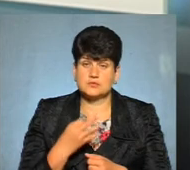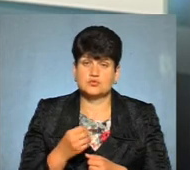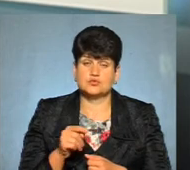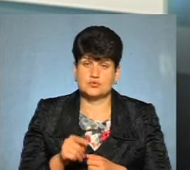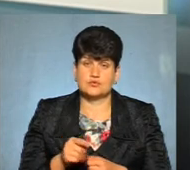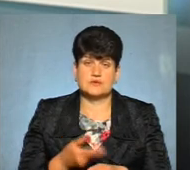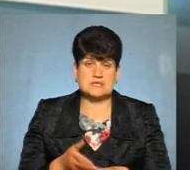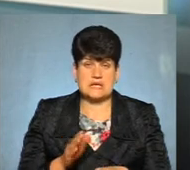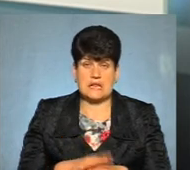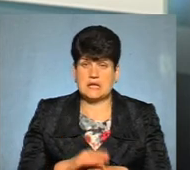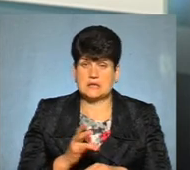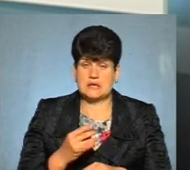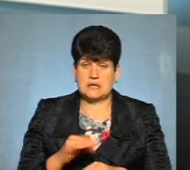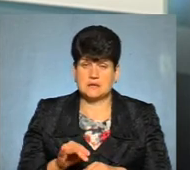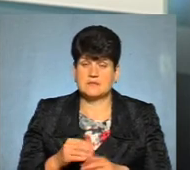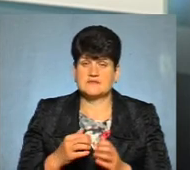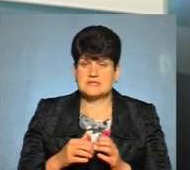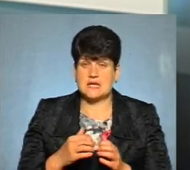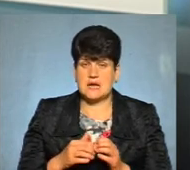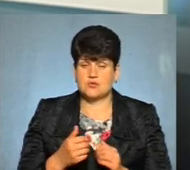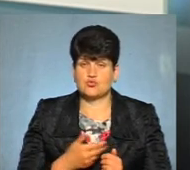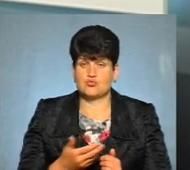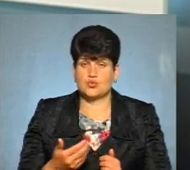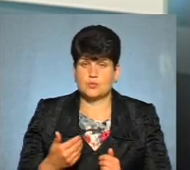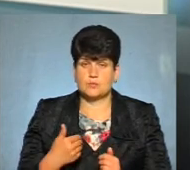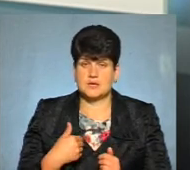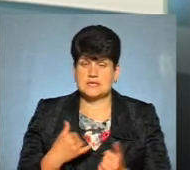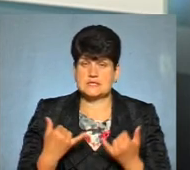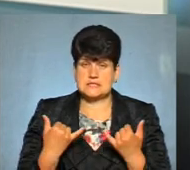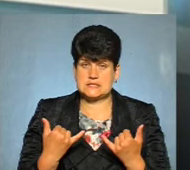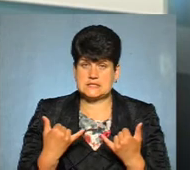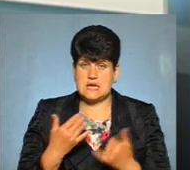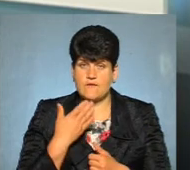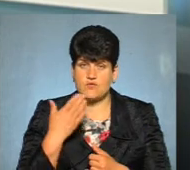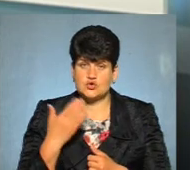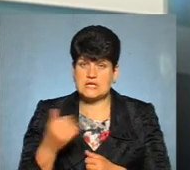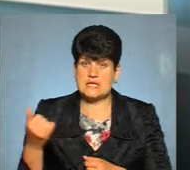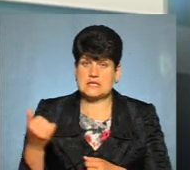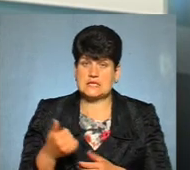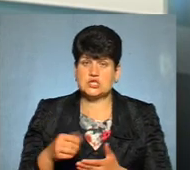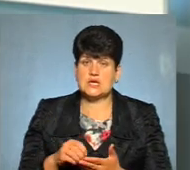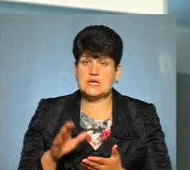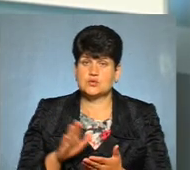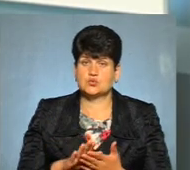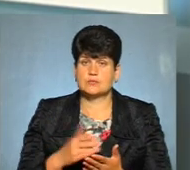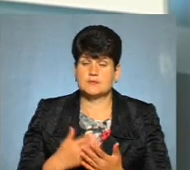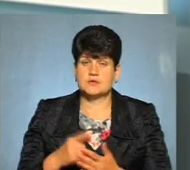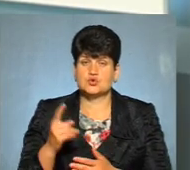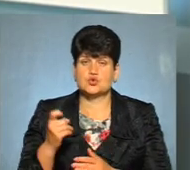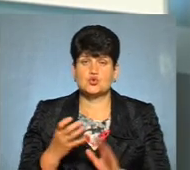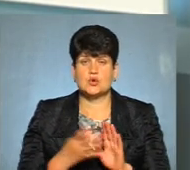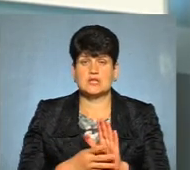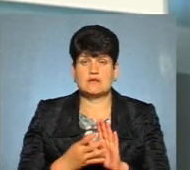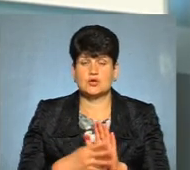доволі складний. Ми в середньому зараз в останні тижні реєструємо близько